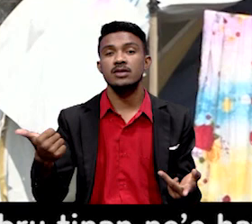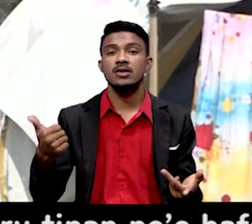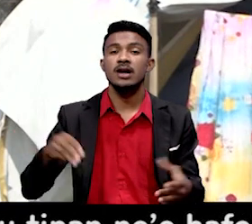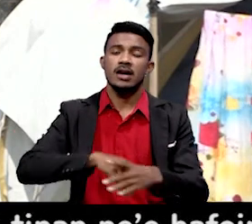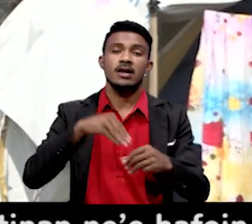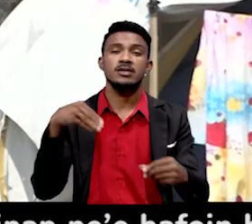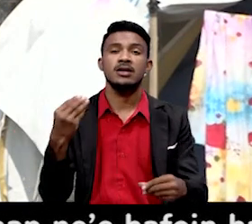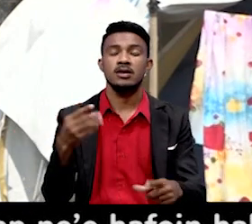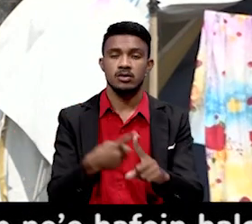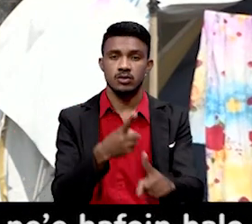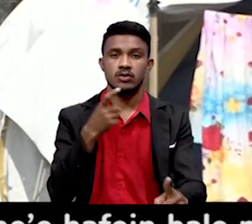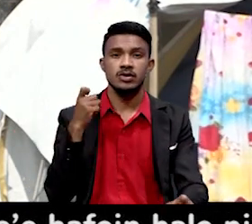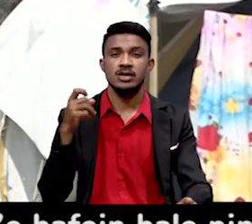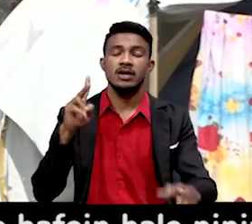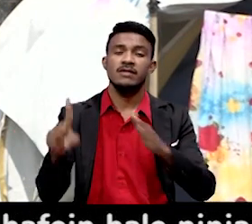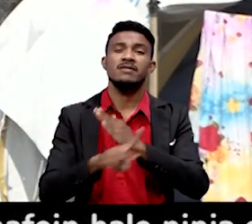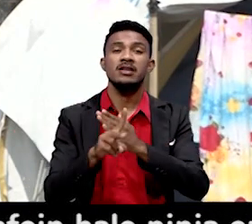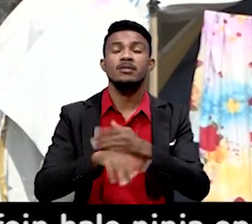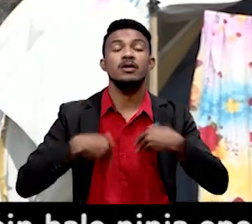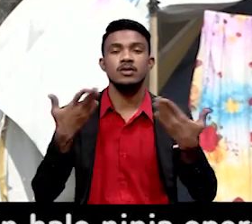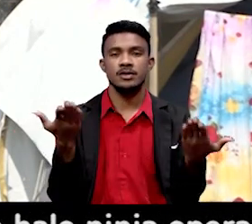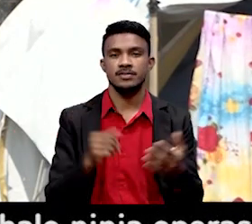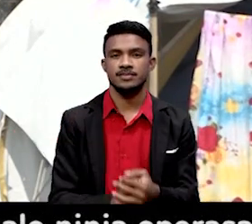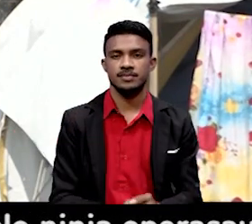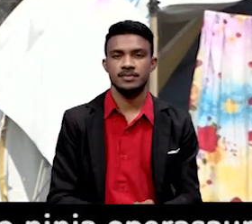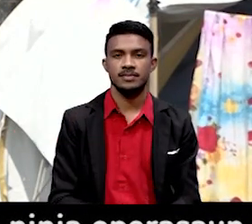ga. Oi, se na fatin refugiado.